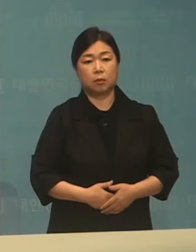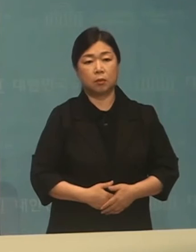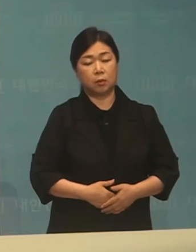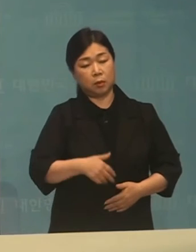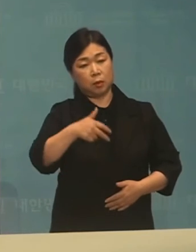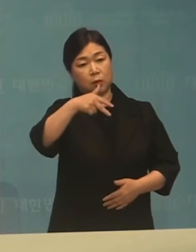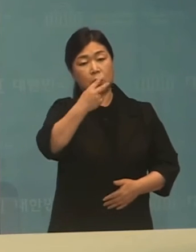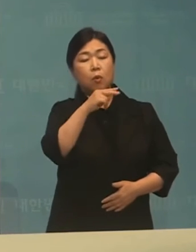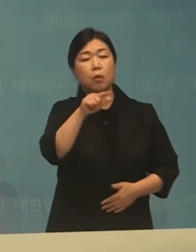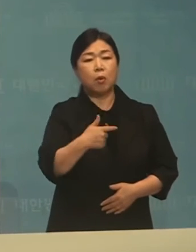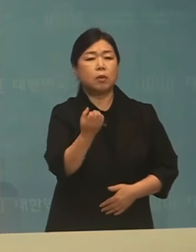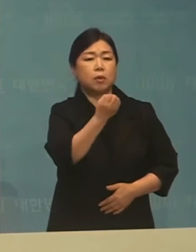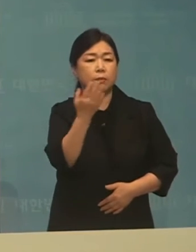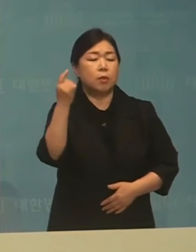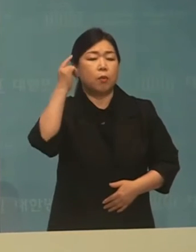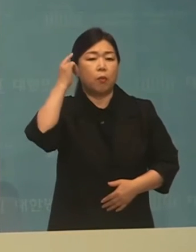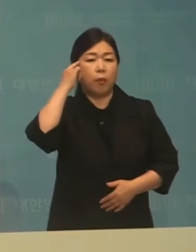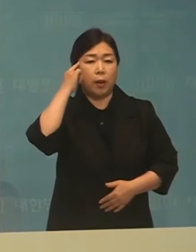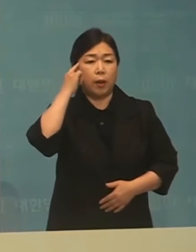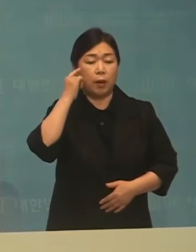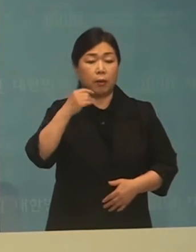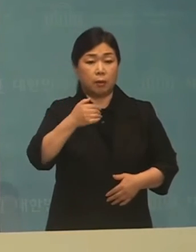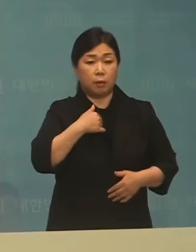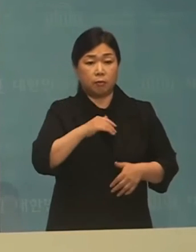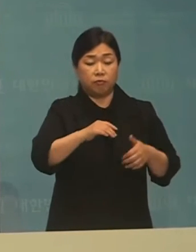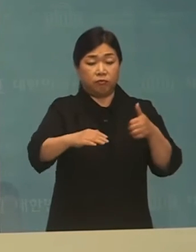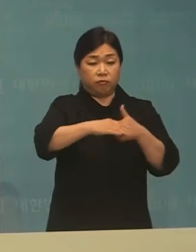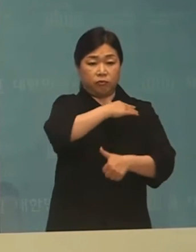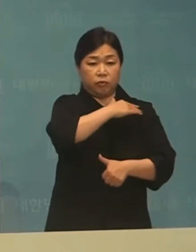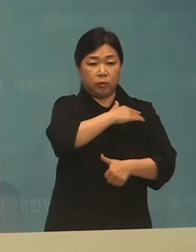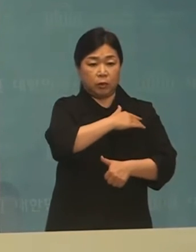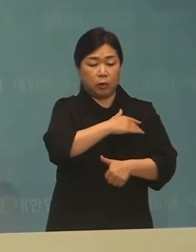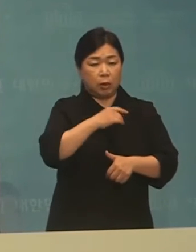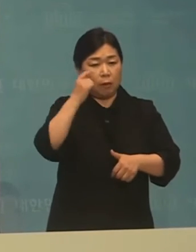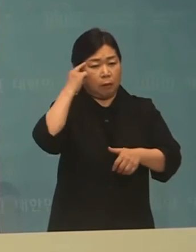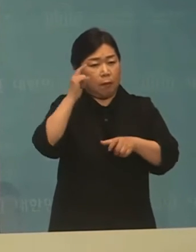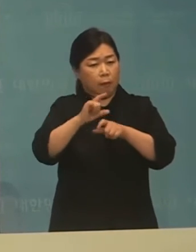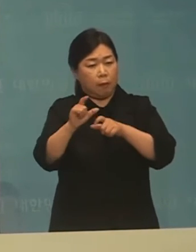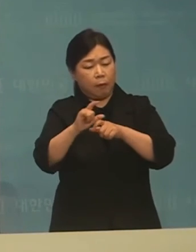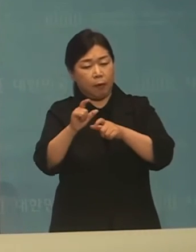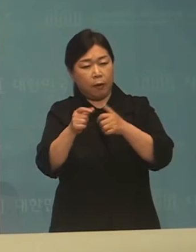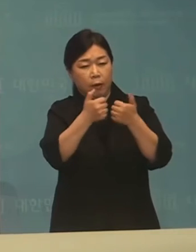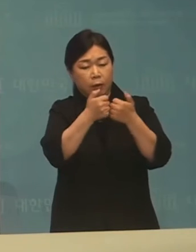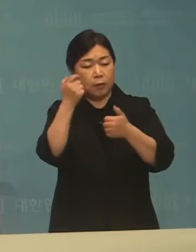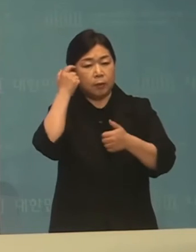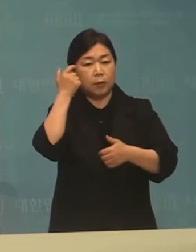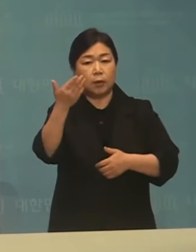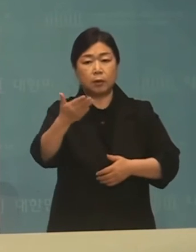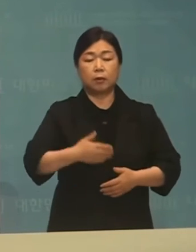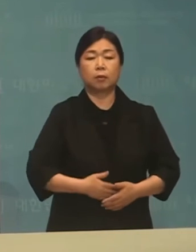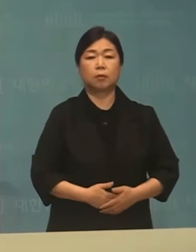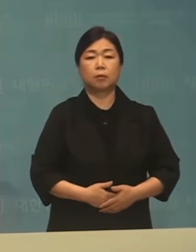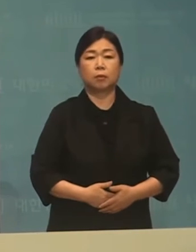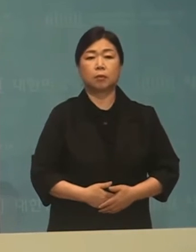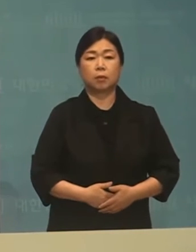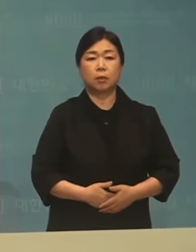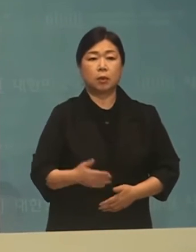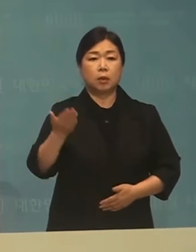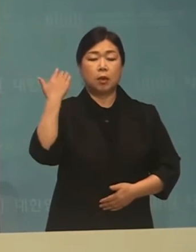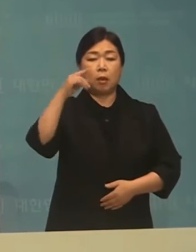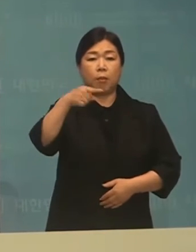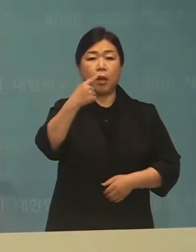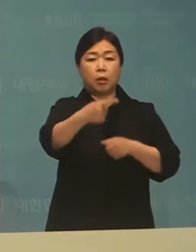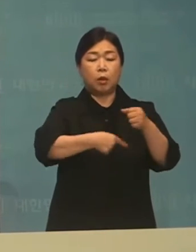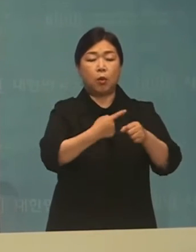조선일보가 왜 김은흥 주기에 이렇게 머리를 싸매릴까요? 지난 100년